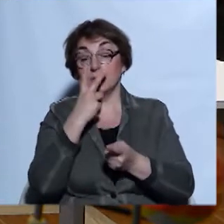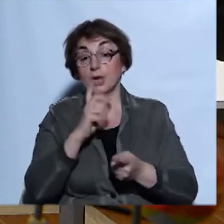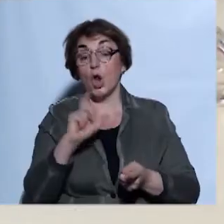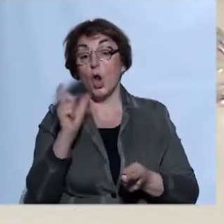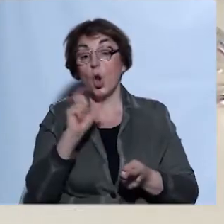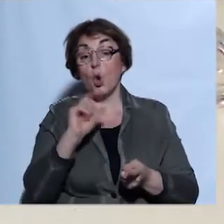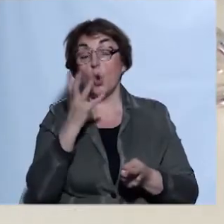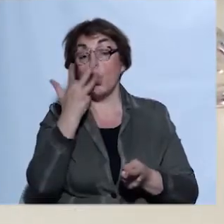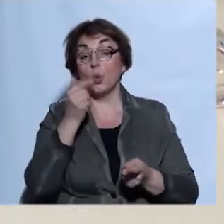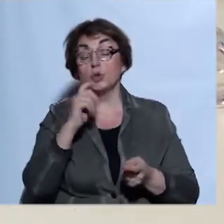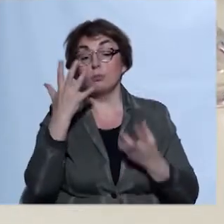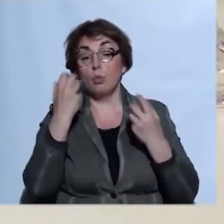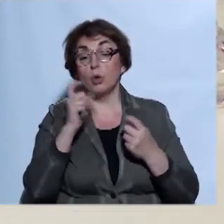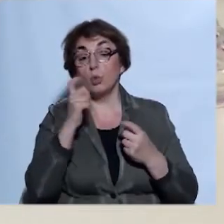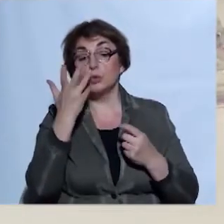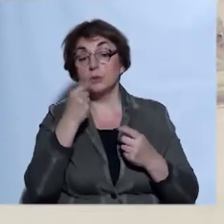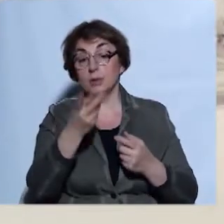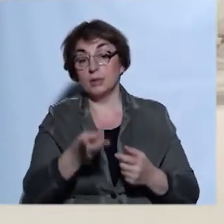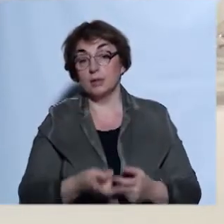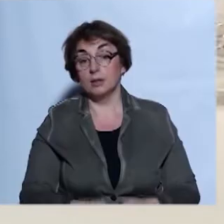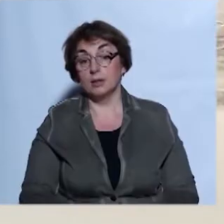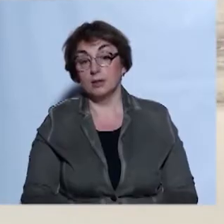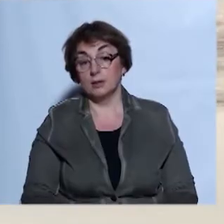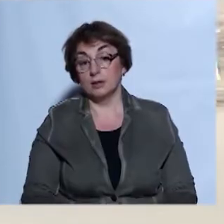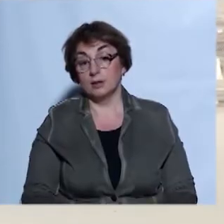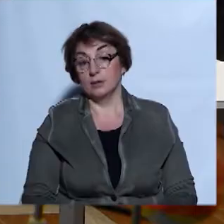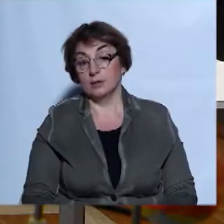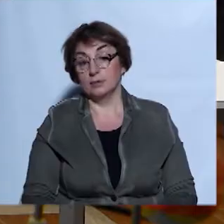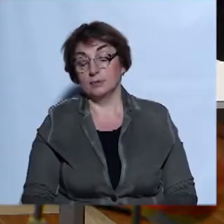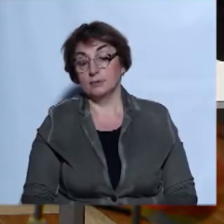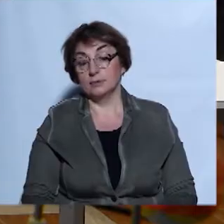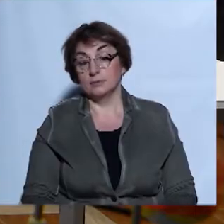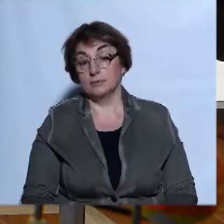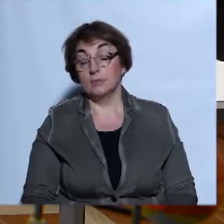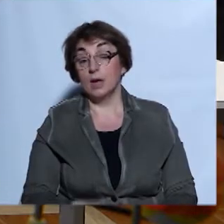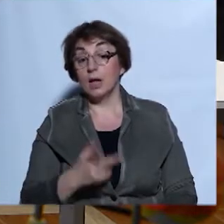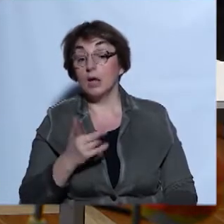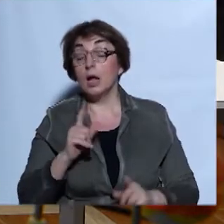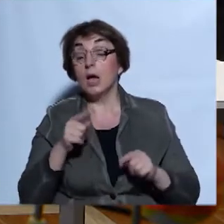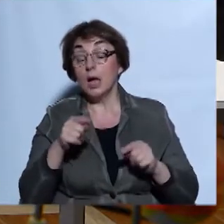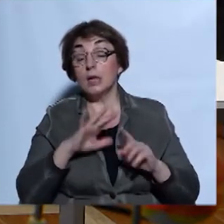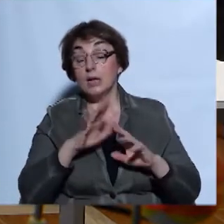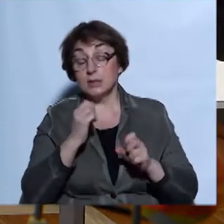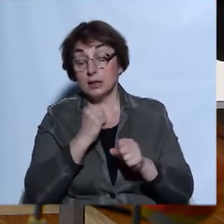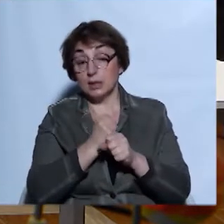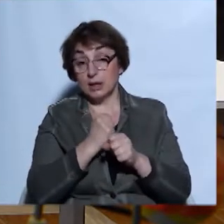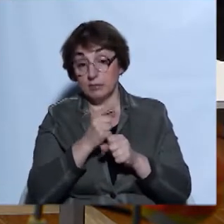ნივთიერება. Ახლა კი ვნახოთ, თუ რა ქიმიური რეაქცია მიმდინარეობს ამ შემთხვევაში.